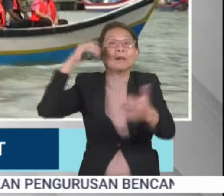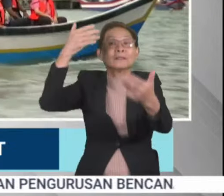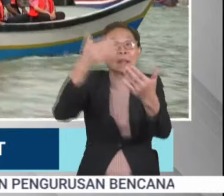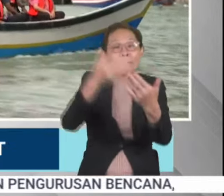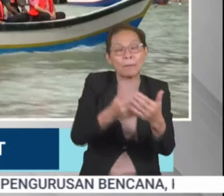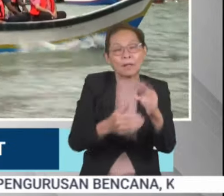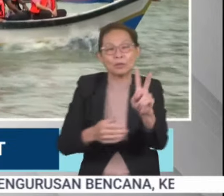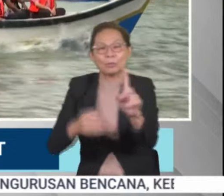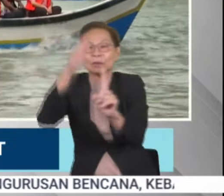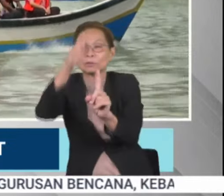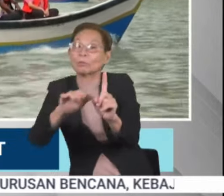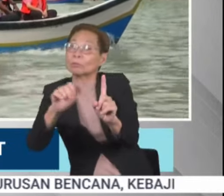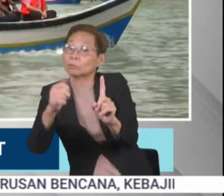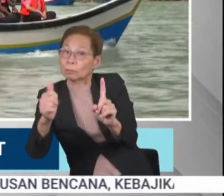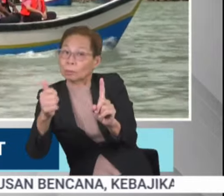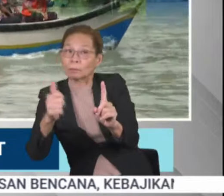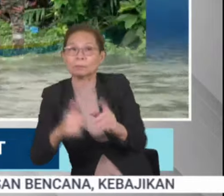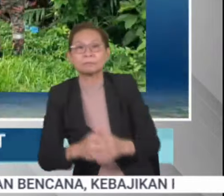21 Oktober ini.